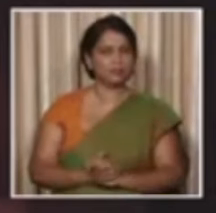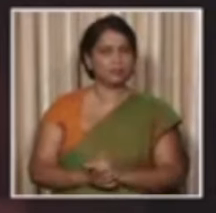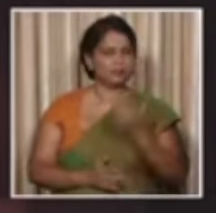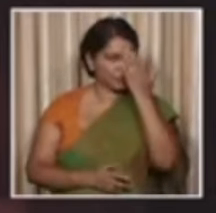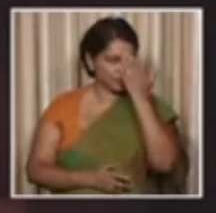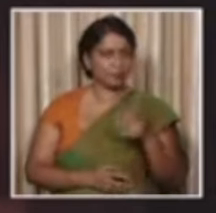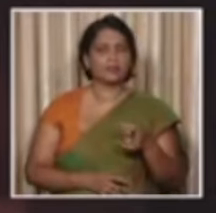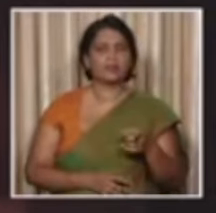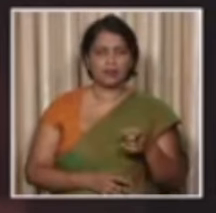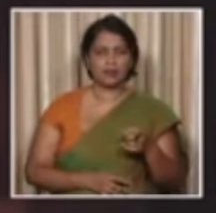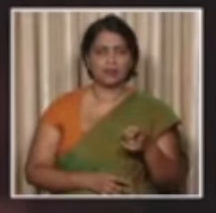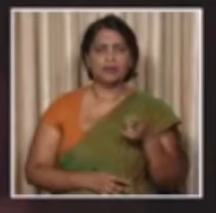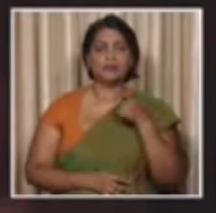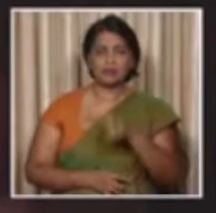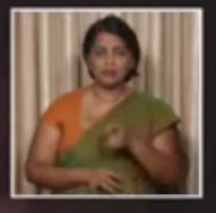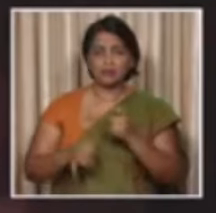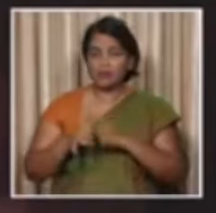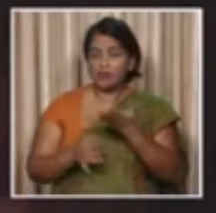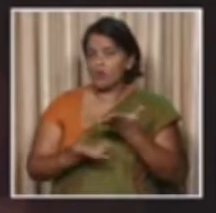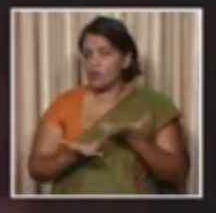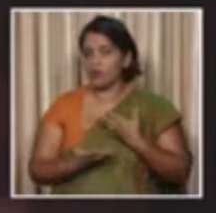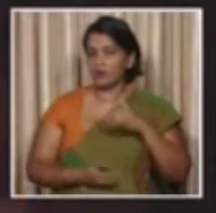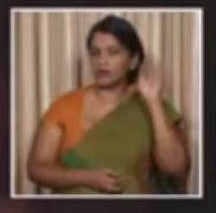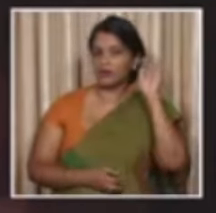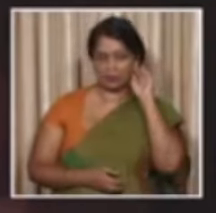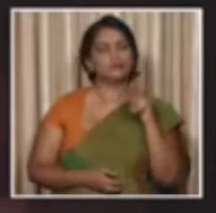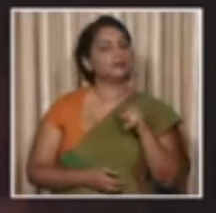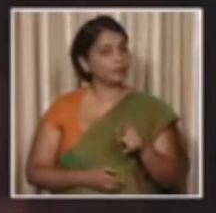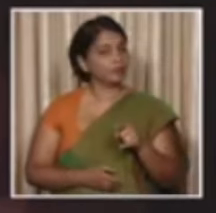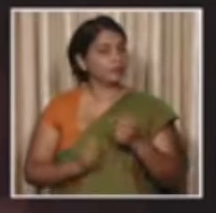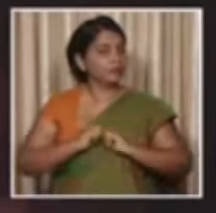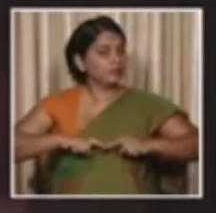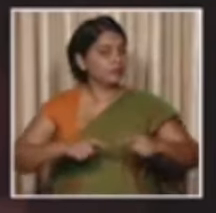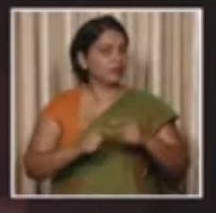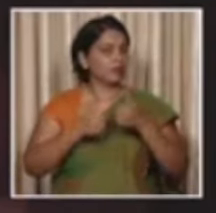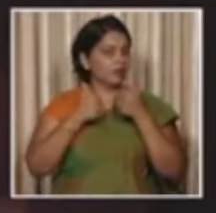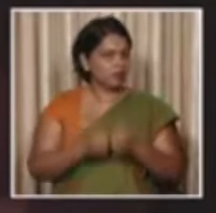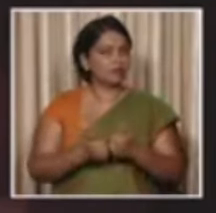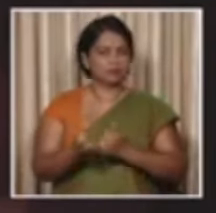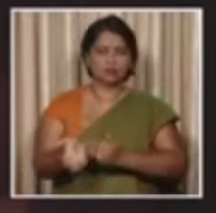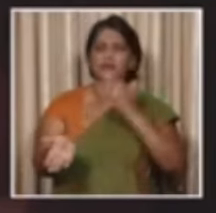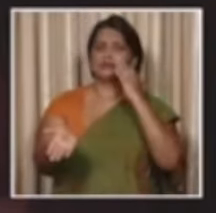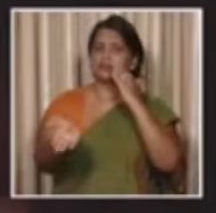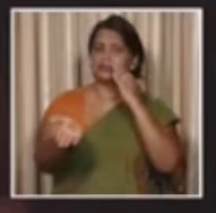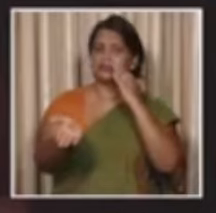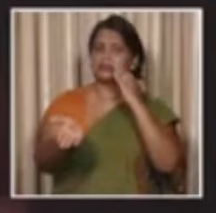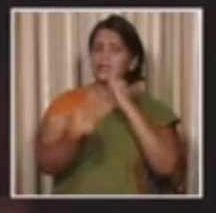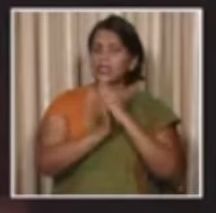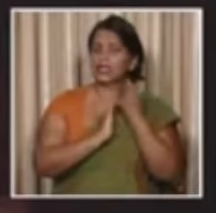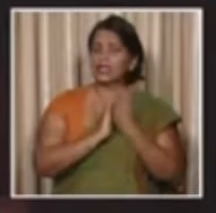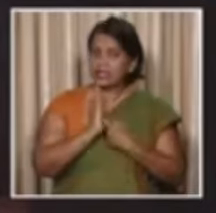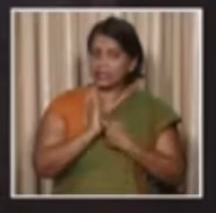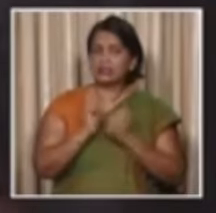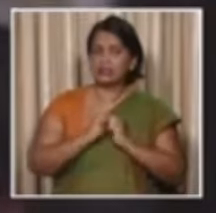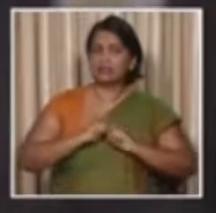කරුණා කරලා ඔබතුමා එතුමන්ලාගේ හඬට සවන් දීලා ඒ ගත යුතු සාධාරණ යුක්ති සහගත